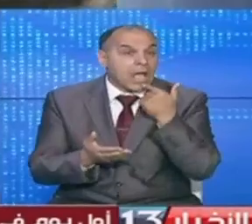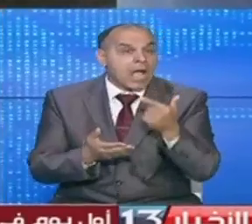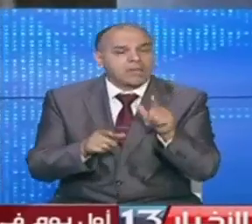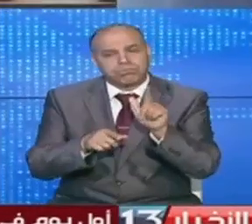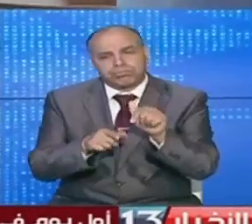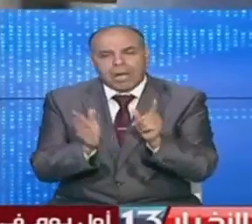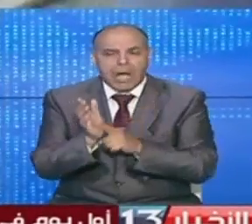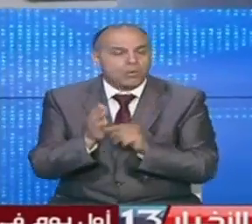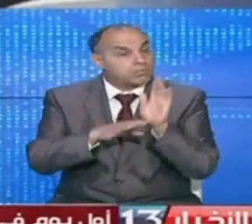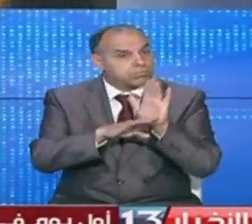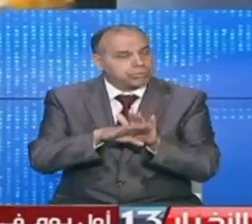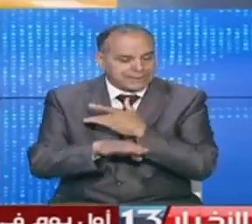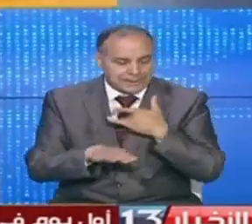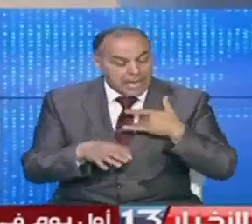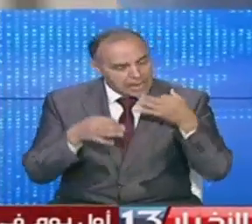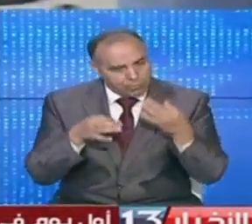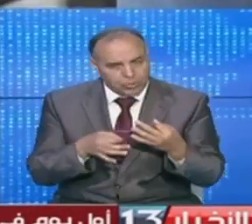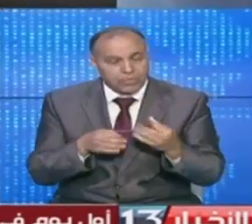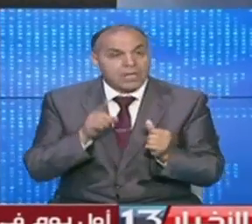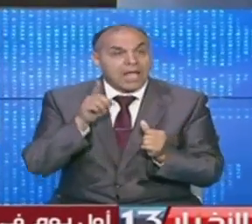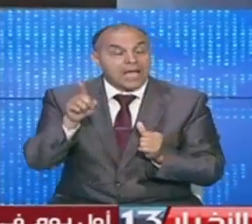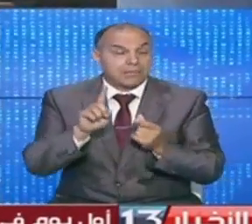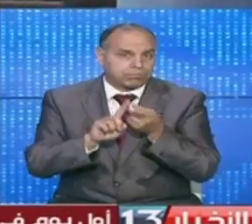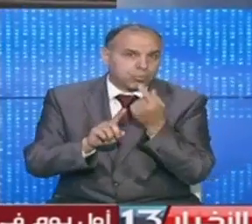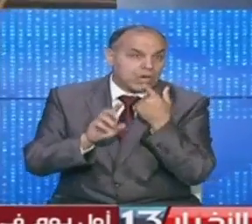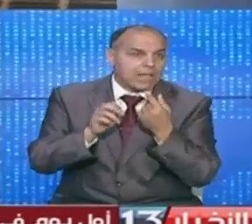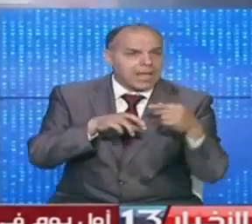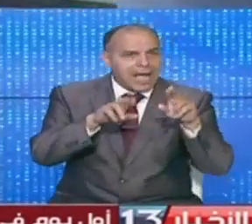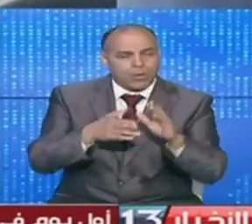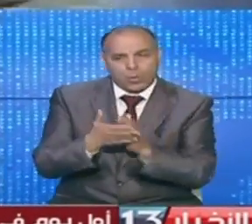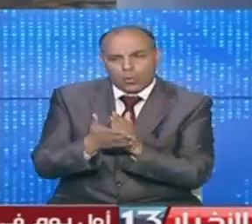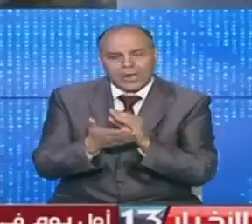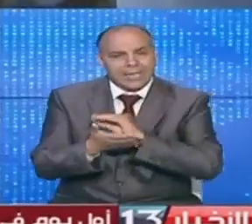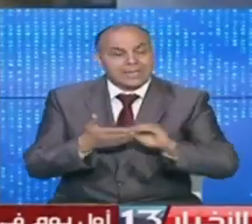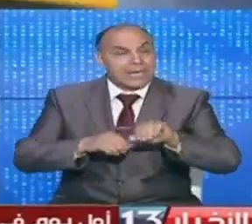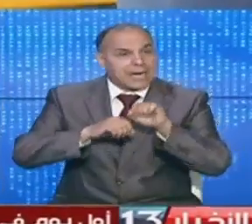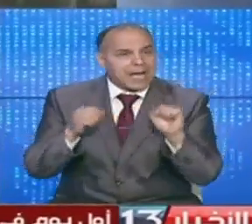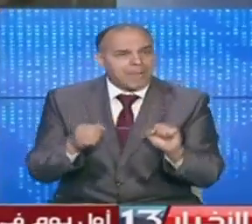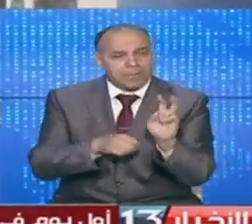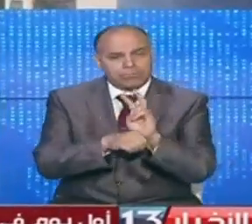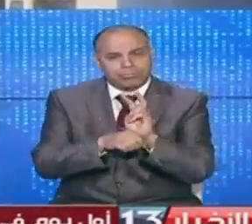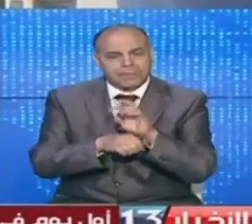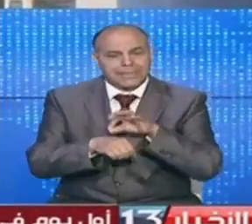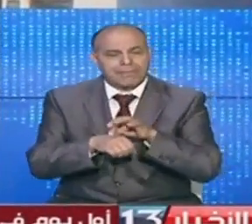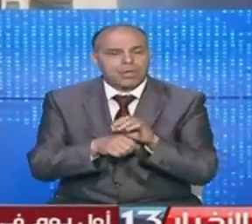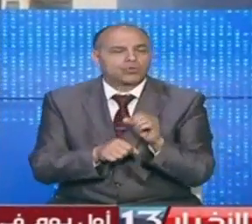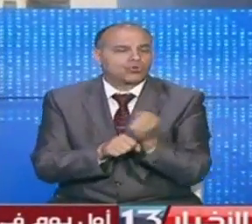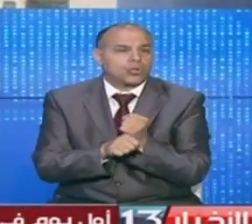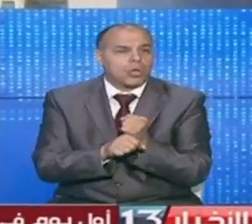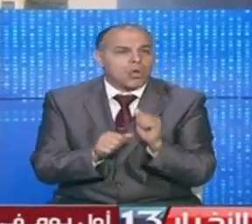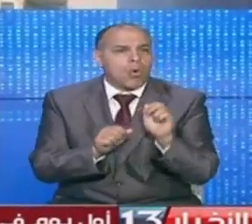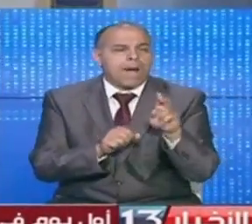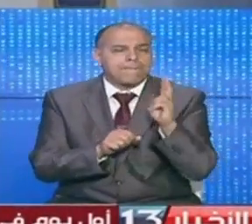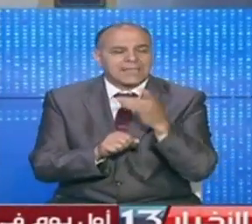توفير شروط الوقايه الصحيه وبهذا الخصوص اعدت كل من الاداره العامه لتفقد طب الشغل ومعهد